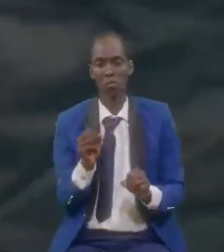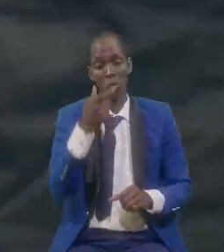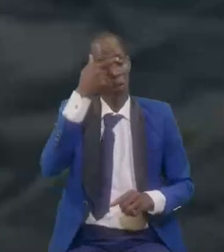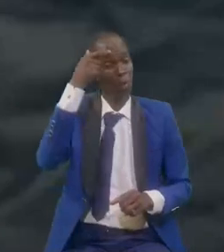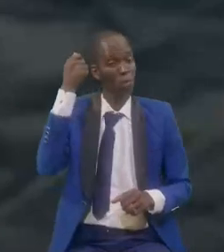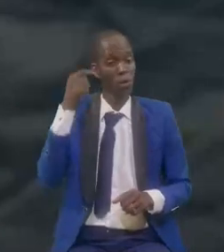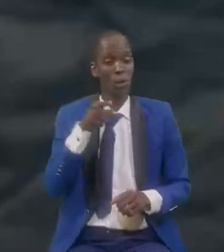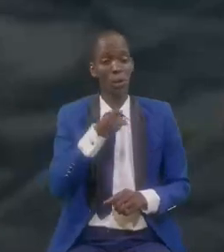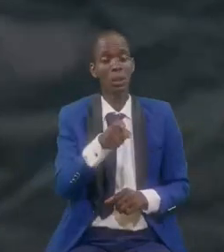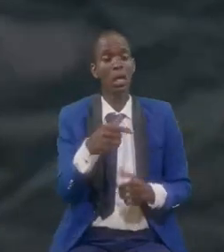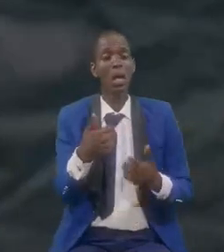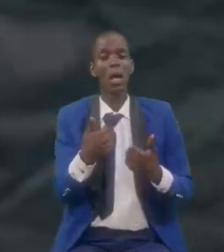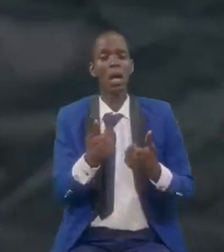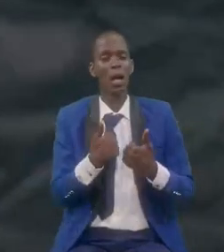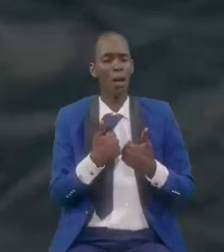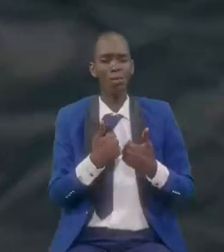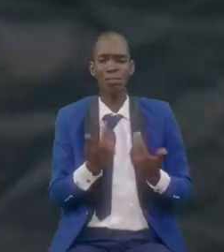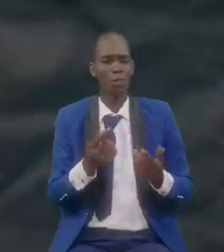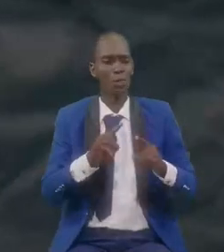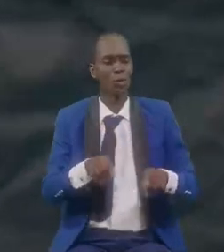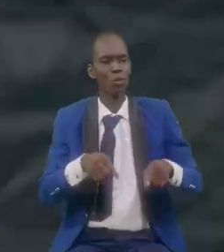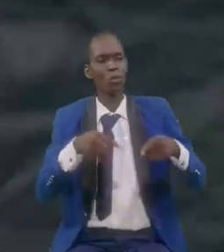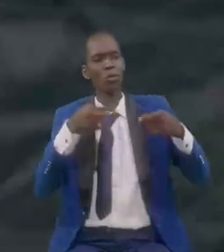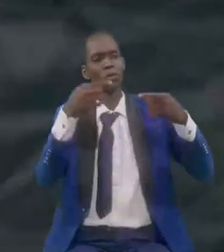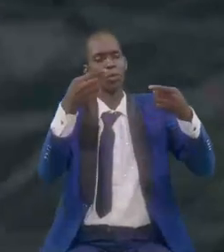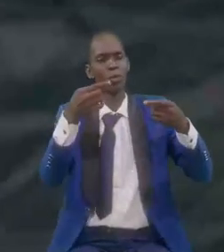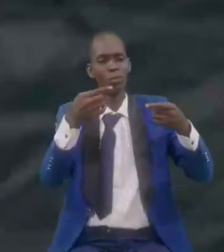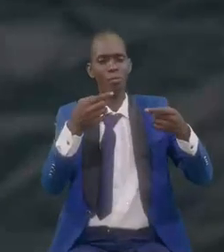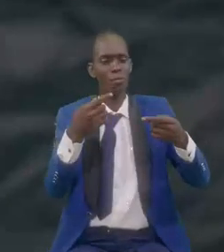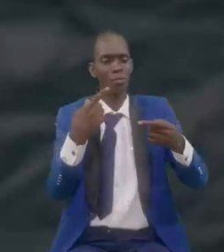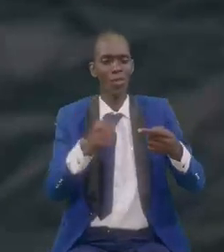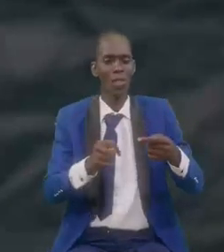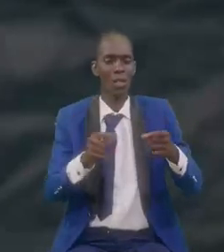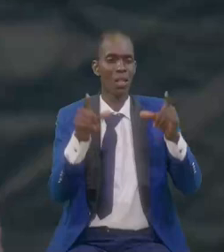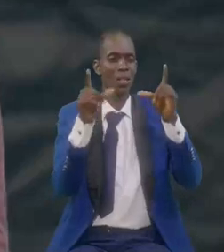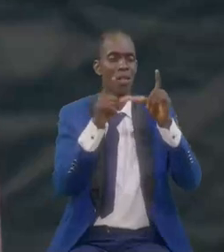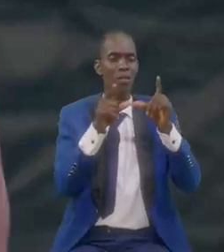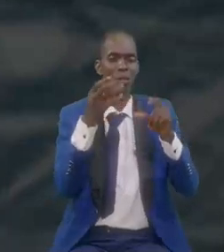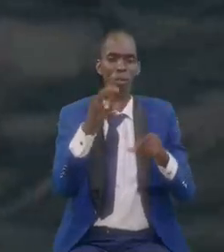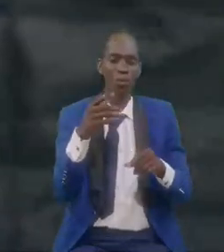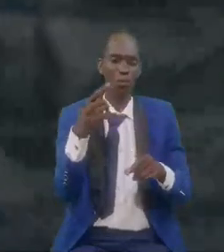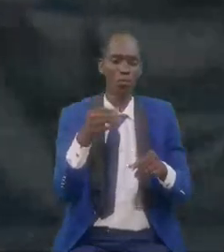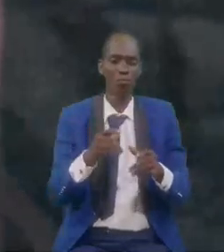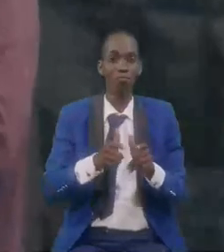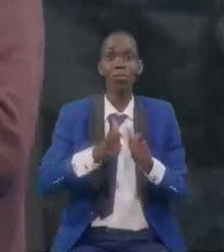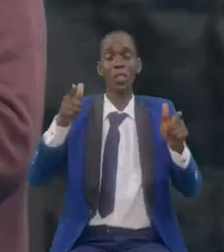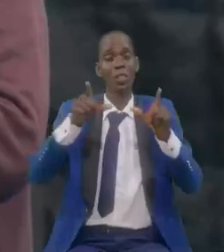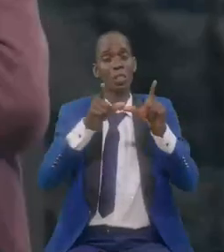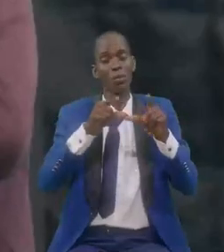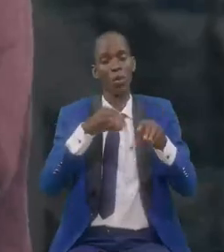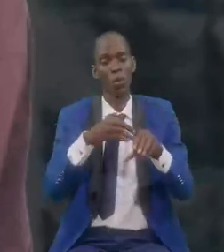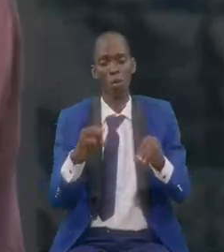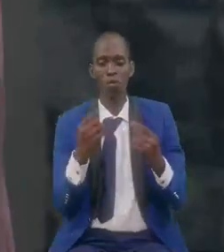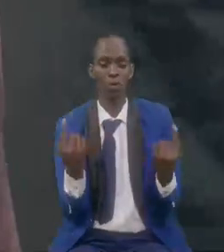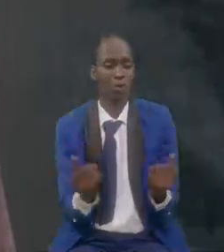effectivement, n'aurait pas pu être appelé, à moins que ce soit la grâce, parce qu'il est allé au-delà. Quelqu'un comme